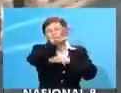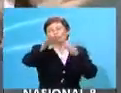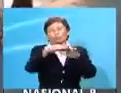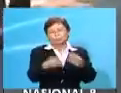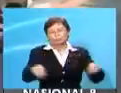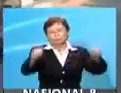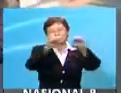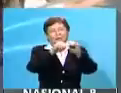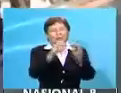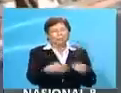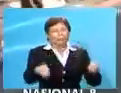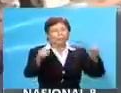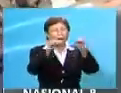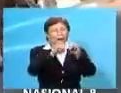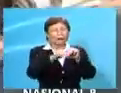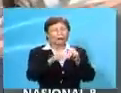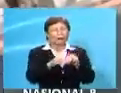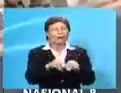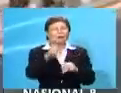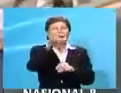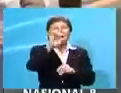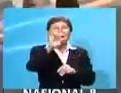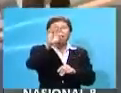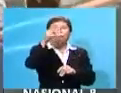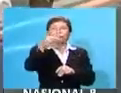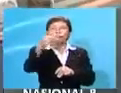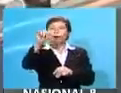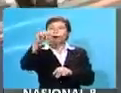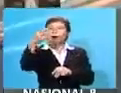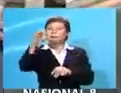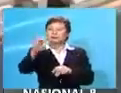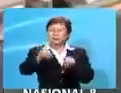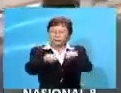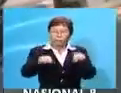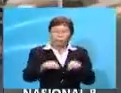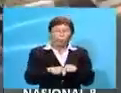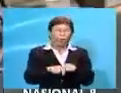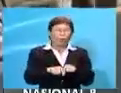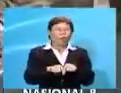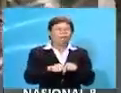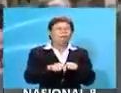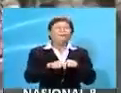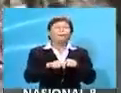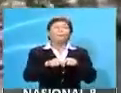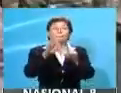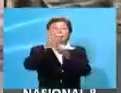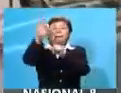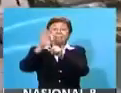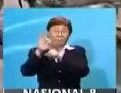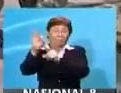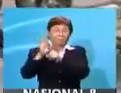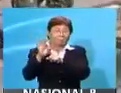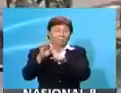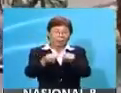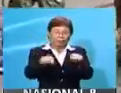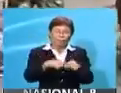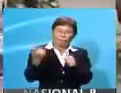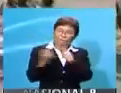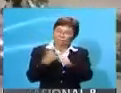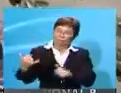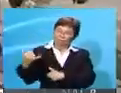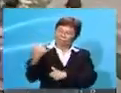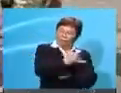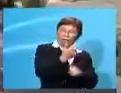semalam masjid lebuh Aceh yang terletak di kawasan tapak warisan dunia di georgeetown pulau Pinang lokasi pertama yang dikunjungi